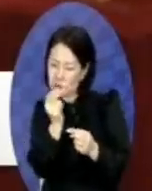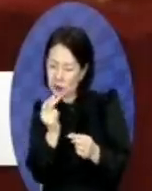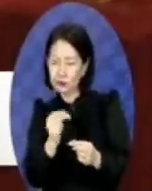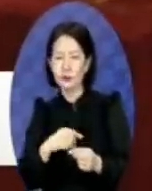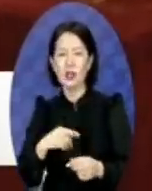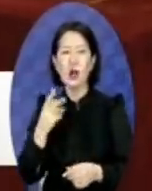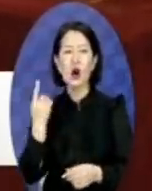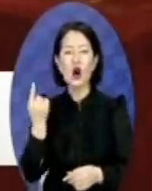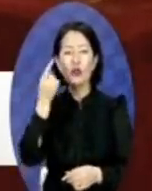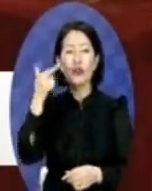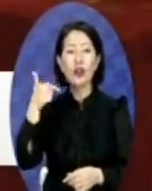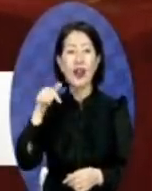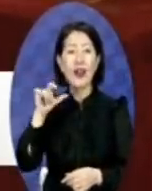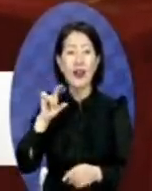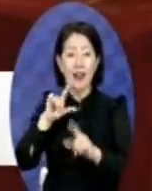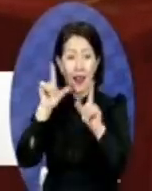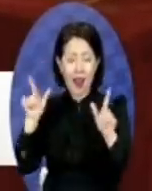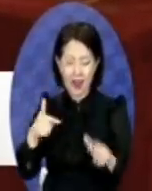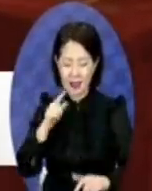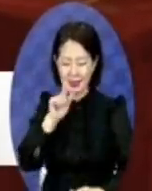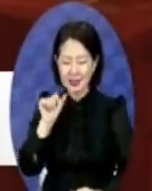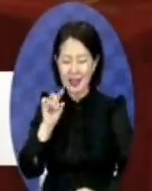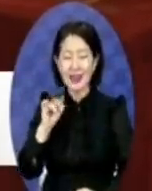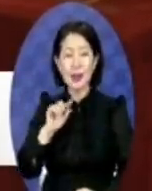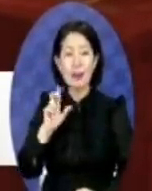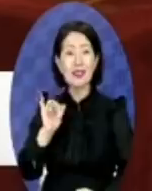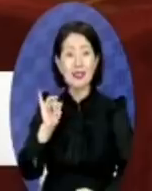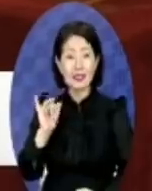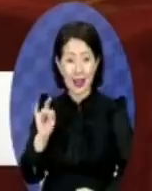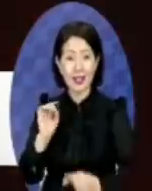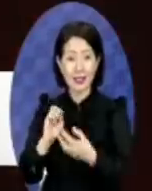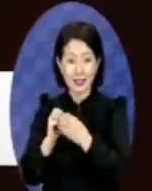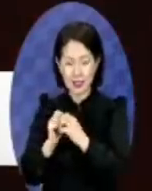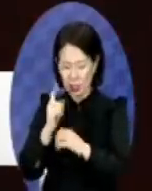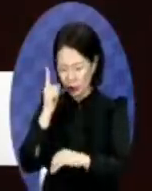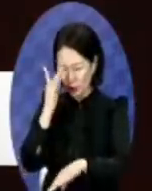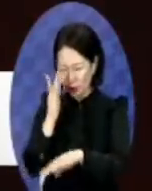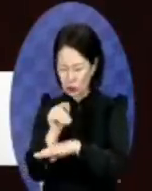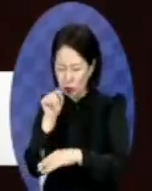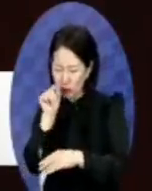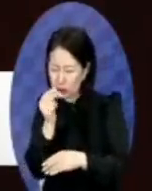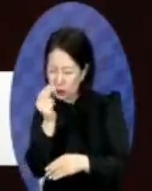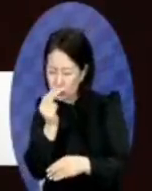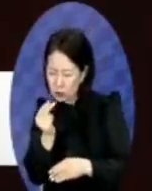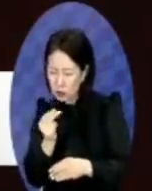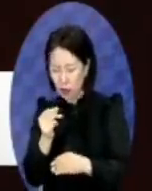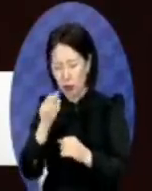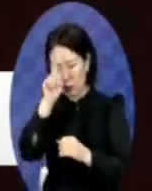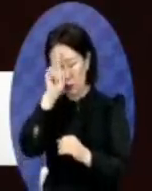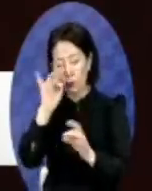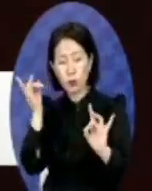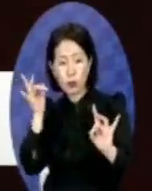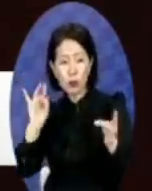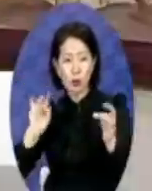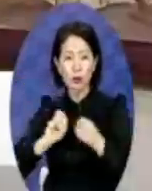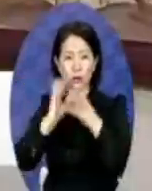байна. Ардын хувьсгал ялах хүртэл түүний бүтээсэндээгэр ганц өдрийн дотор бурхан бүтээдэг уламжлалтай байж юм.